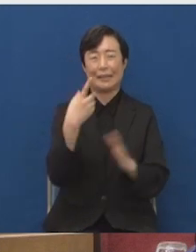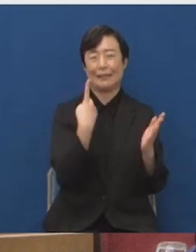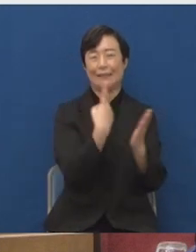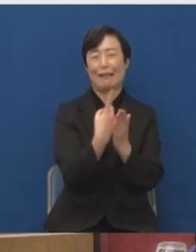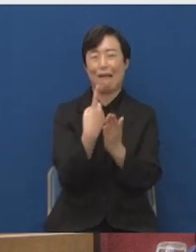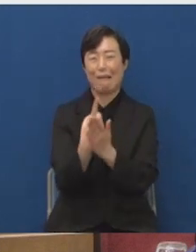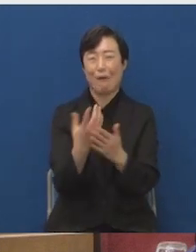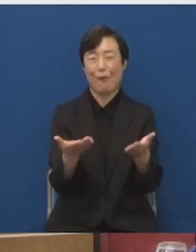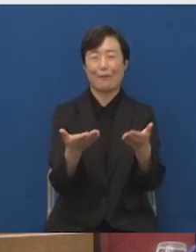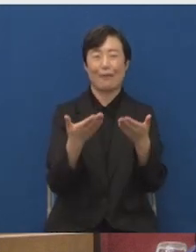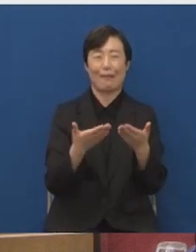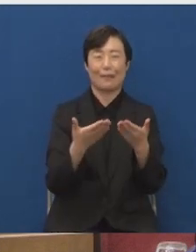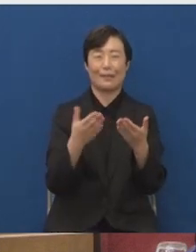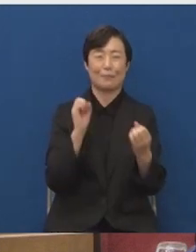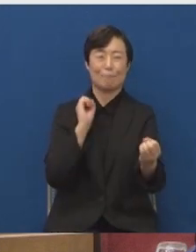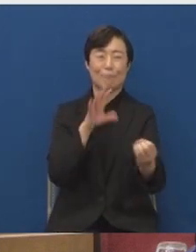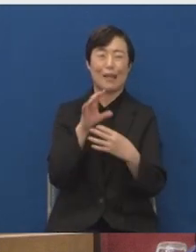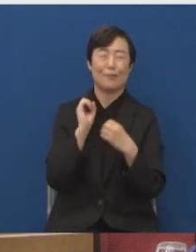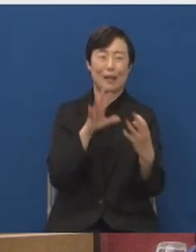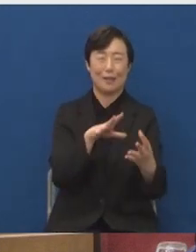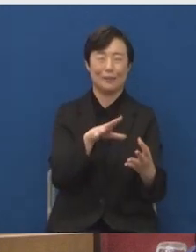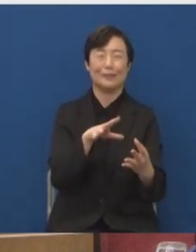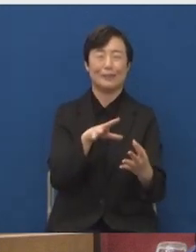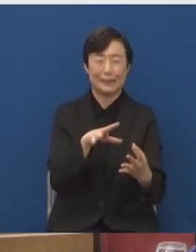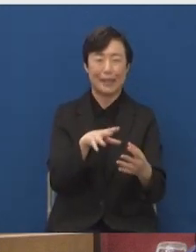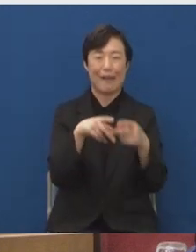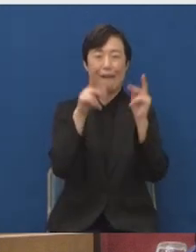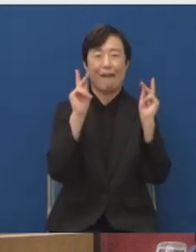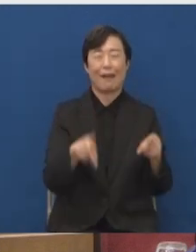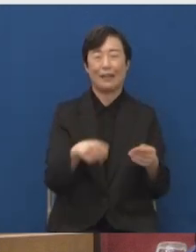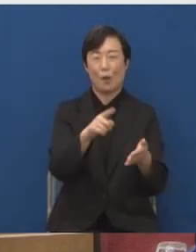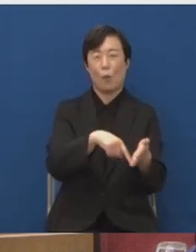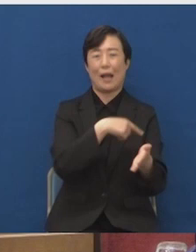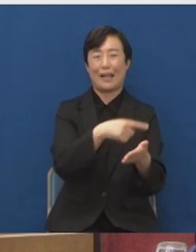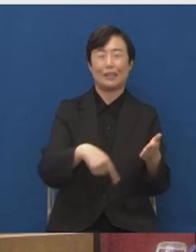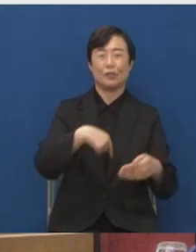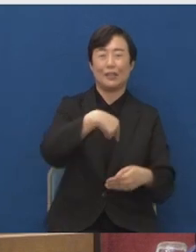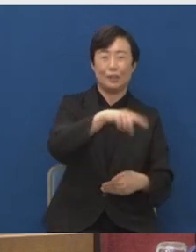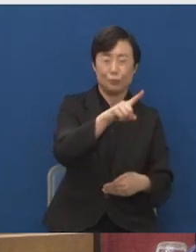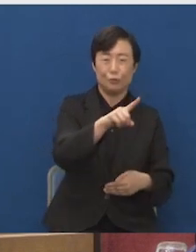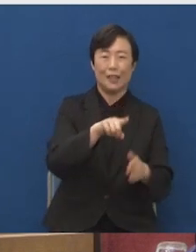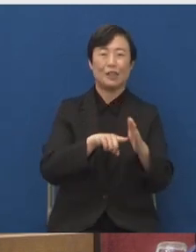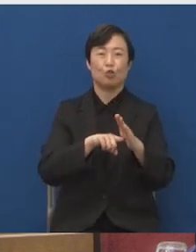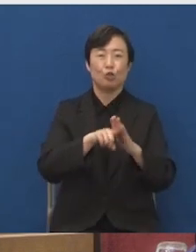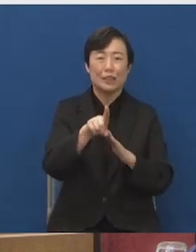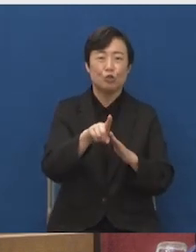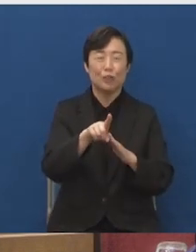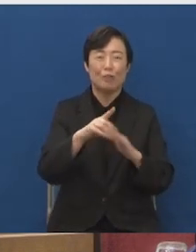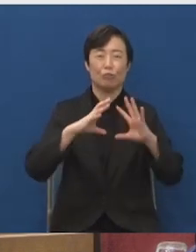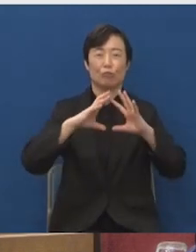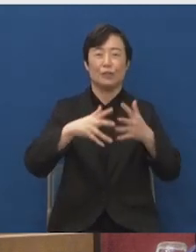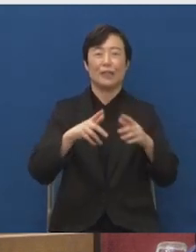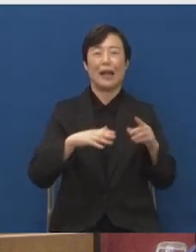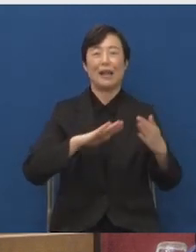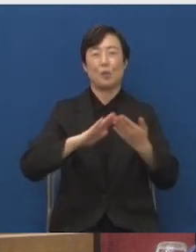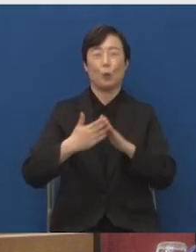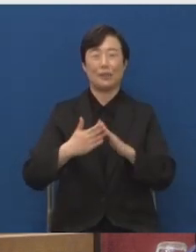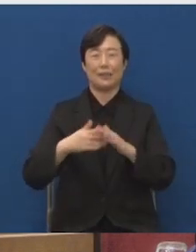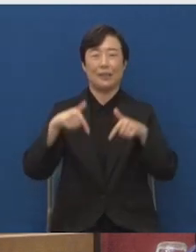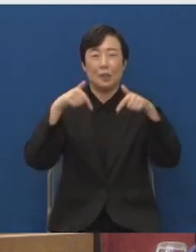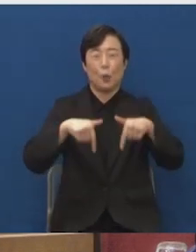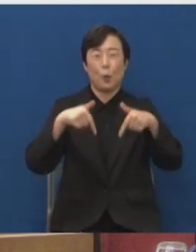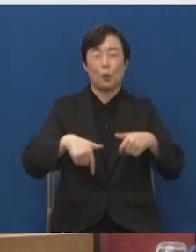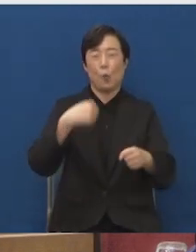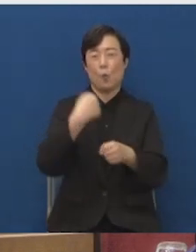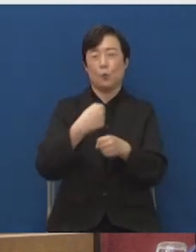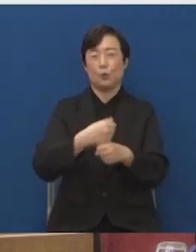ら課題解決を図る、市民の皆様の主役とした突き抜ける世界都市共闘を実現してまいる決意でございます。その